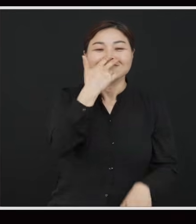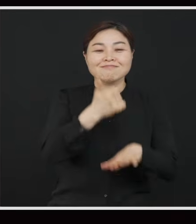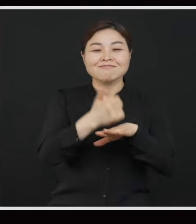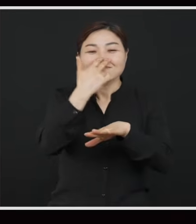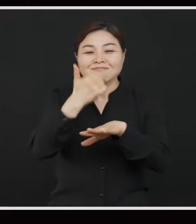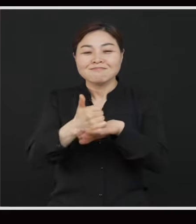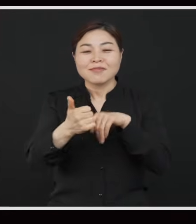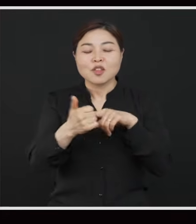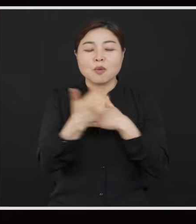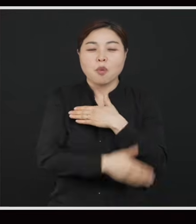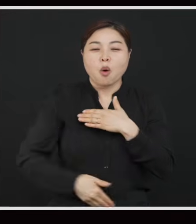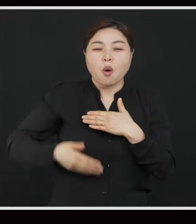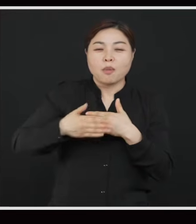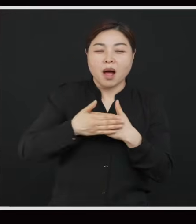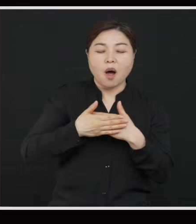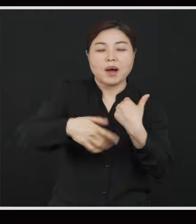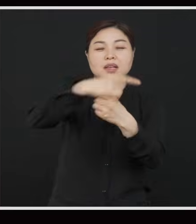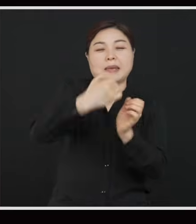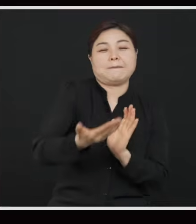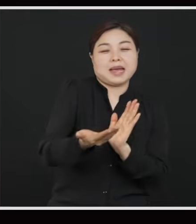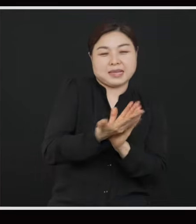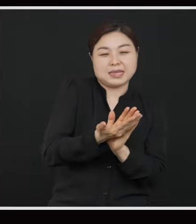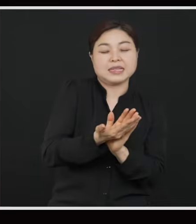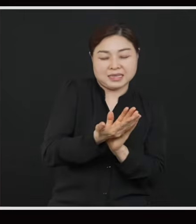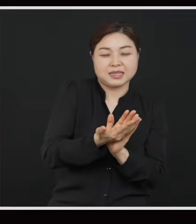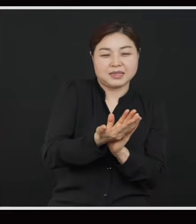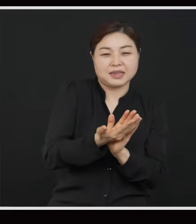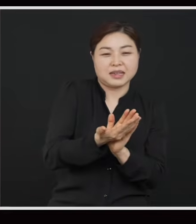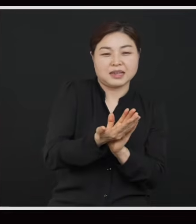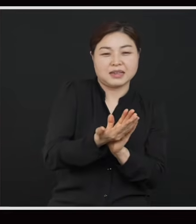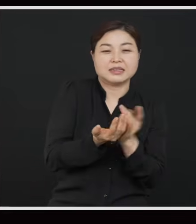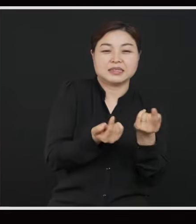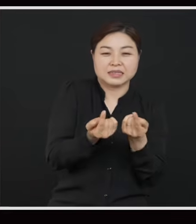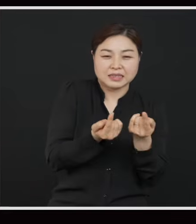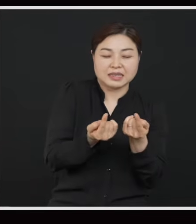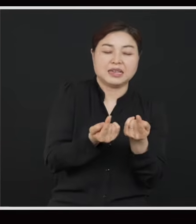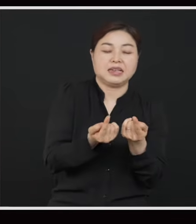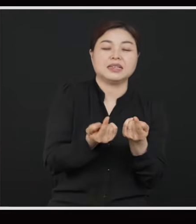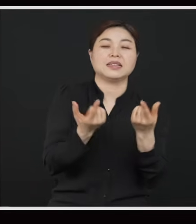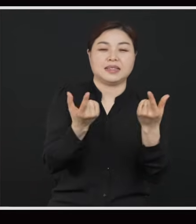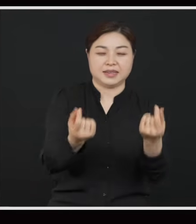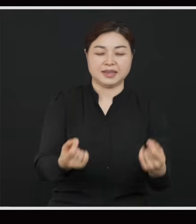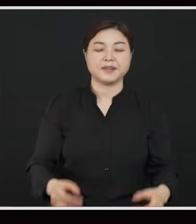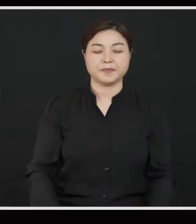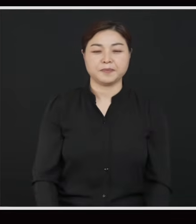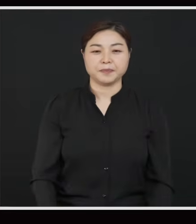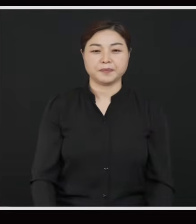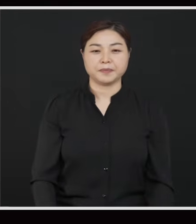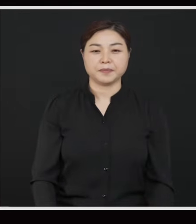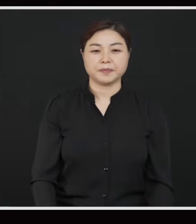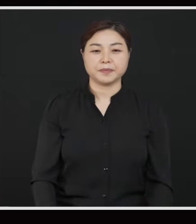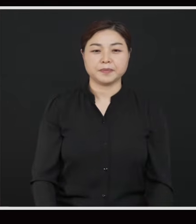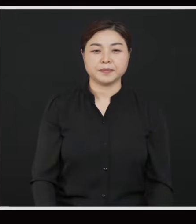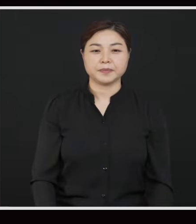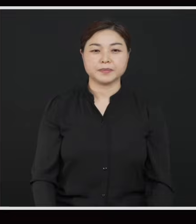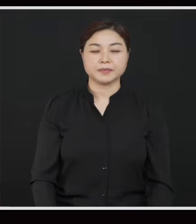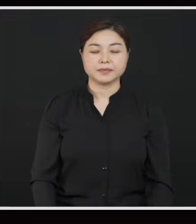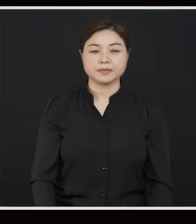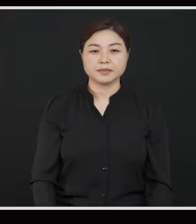적응하기에 최적인 그런 몸을 갖게 되지 않았는가, 그런 생각을 하게 하는 그런